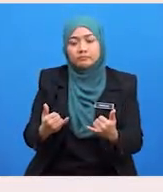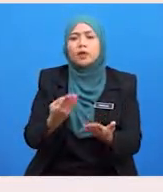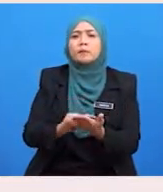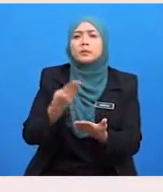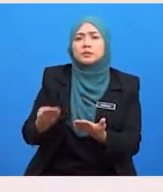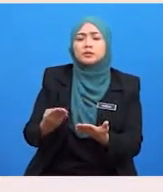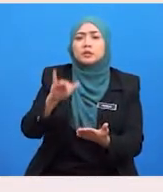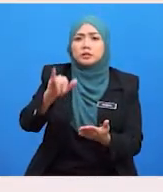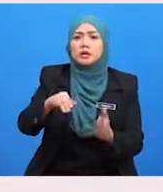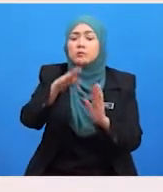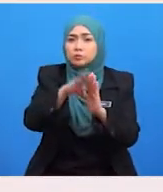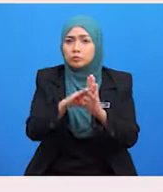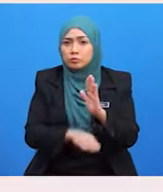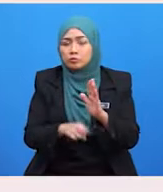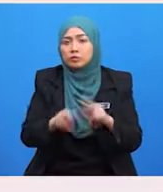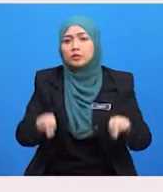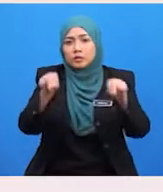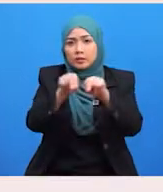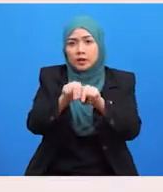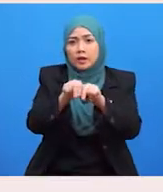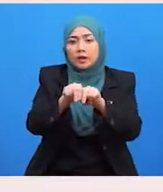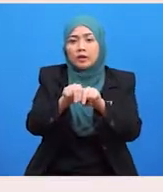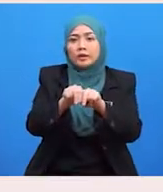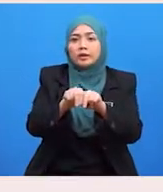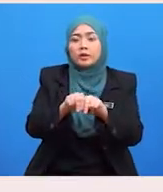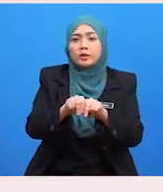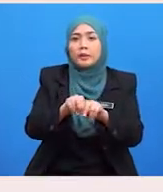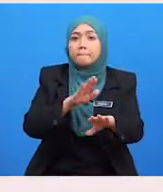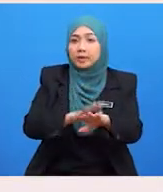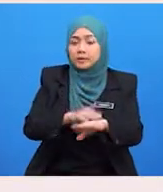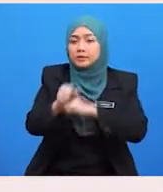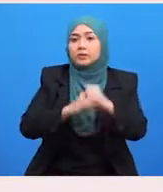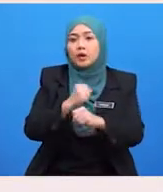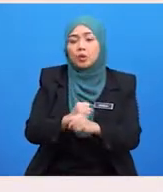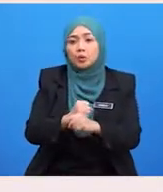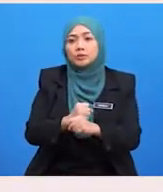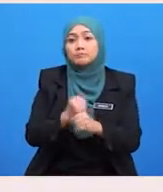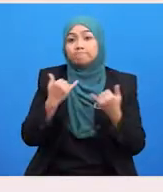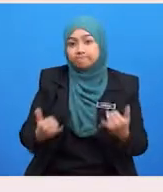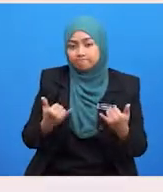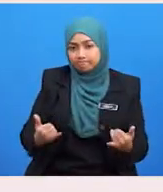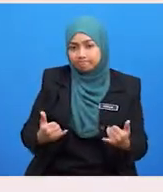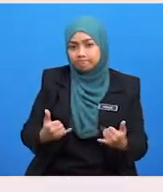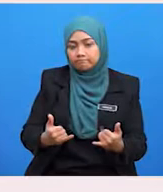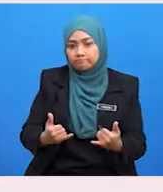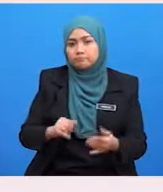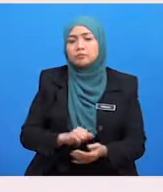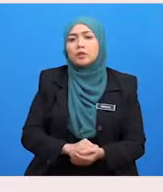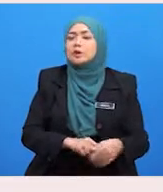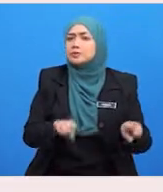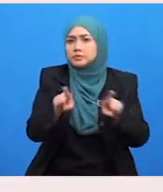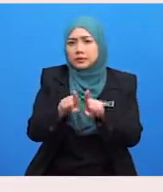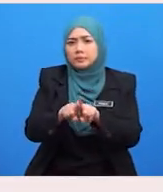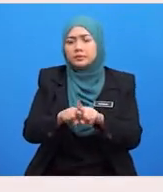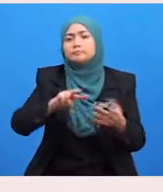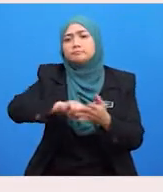yang mengurangkan nilai aset bukan semasa pada tahun semasa perakaunan. Ia juga dikategorikan